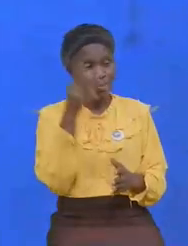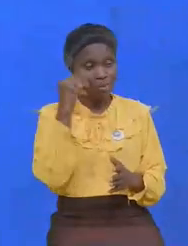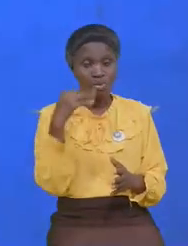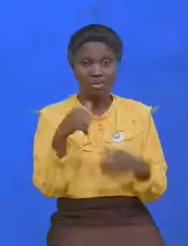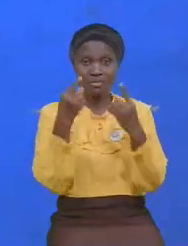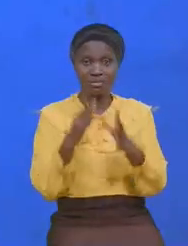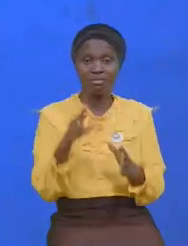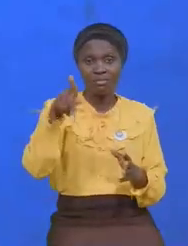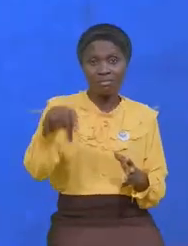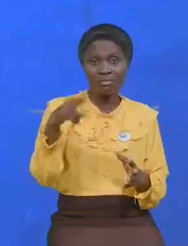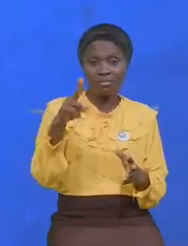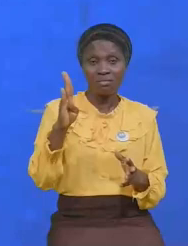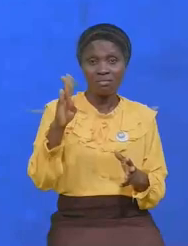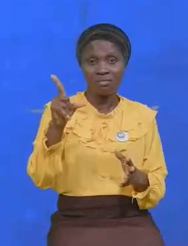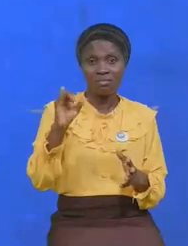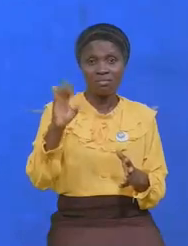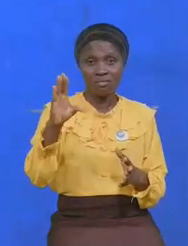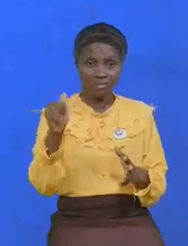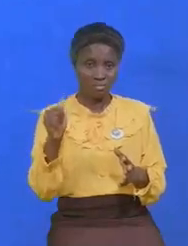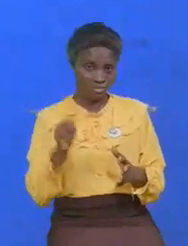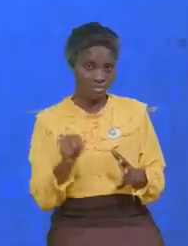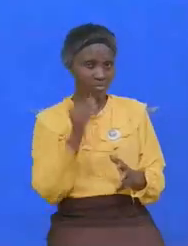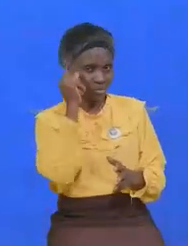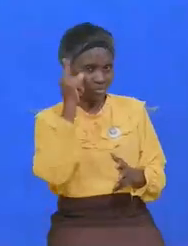publicain. Mais vous devez comprendre publicain.